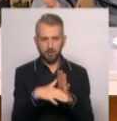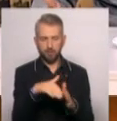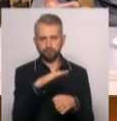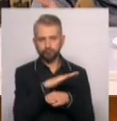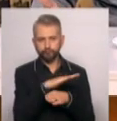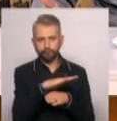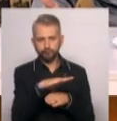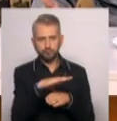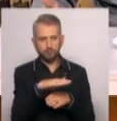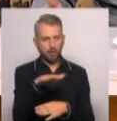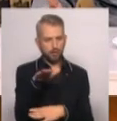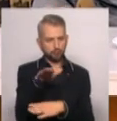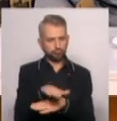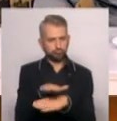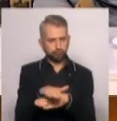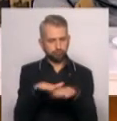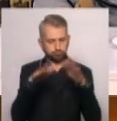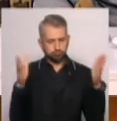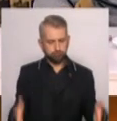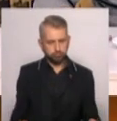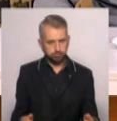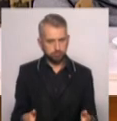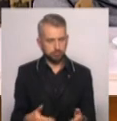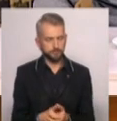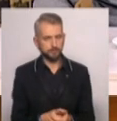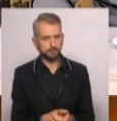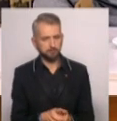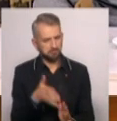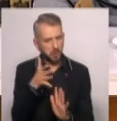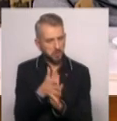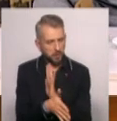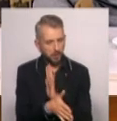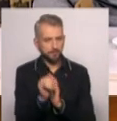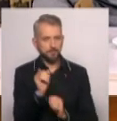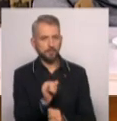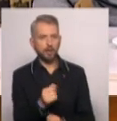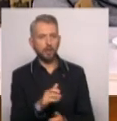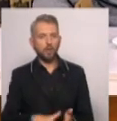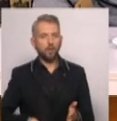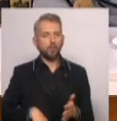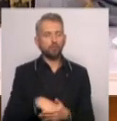легка, прозора конструкція. І коштом, наприклад,